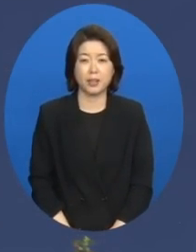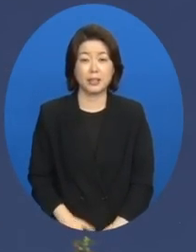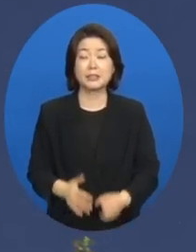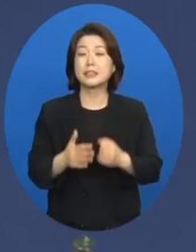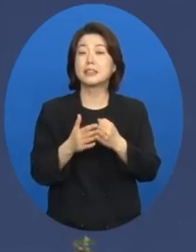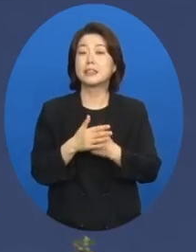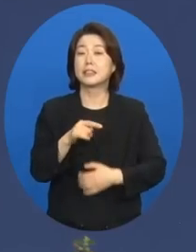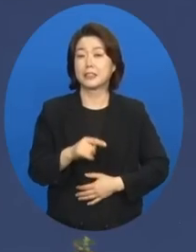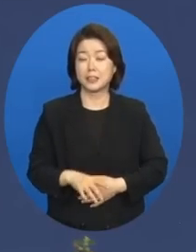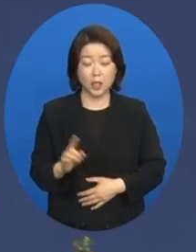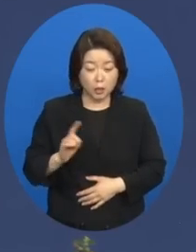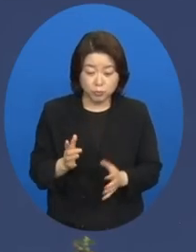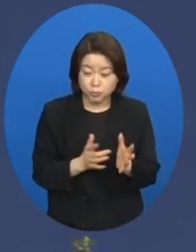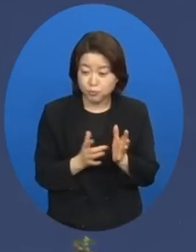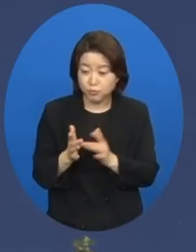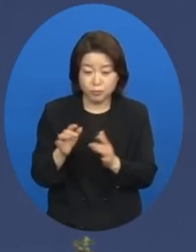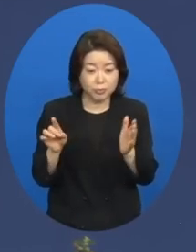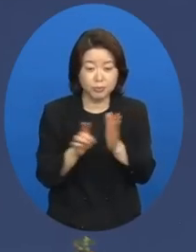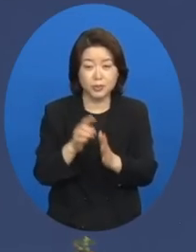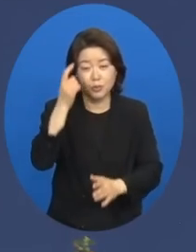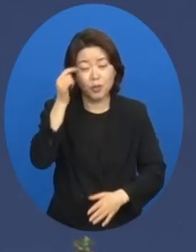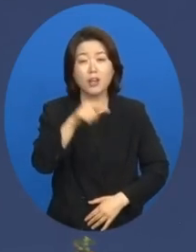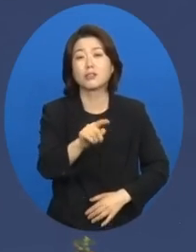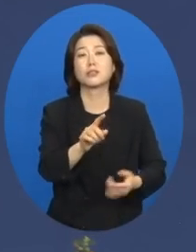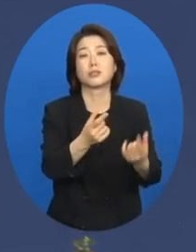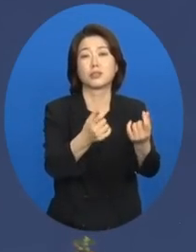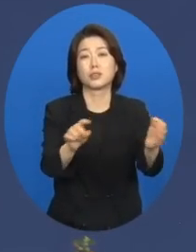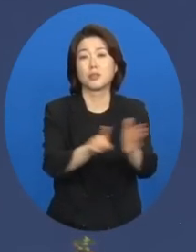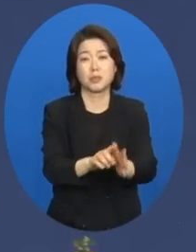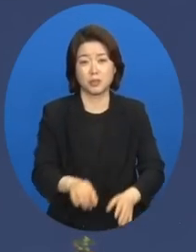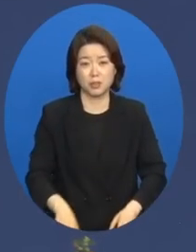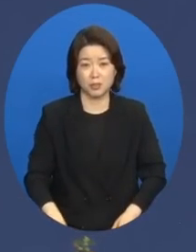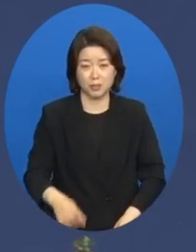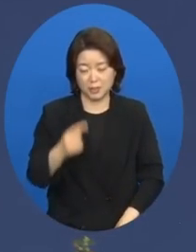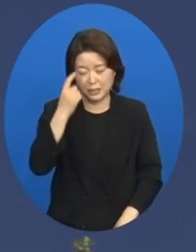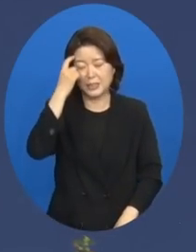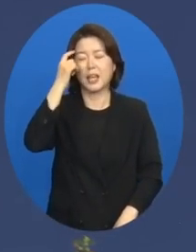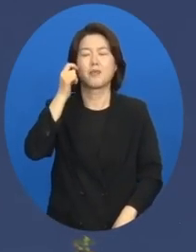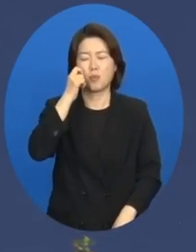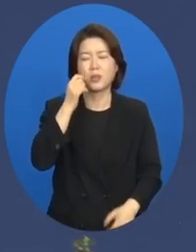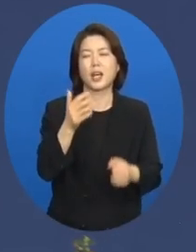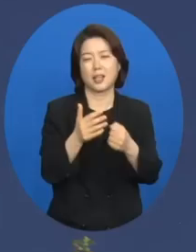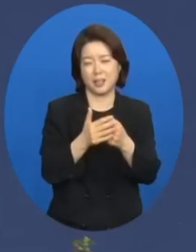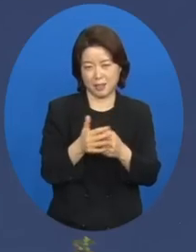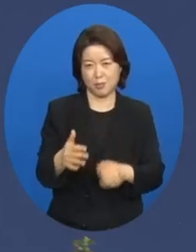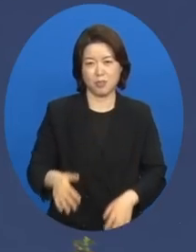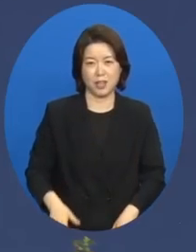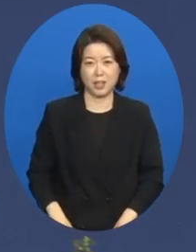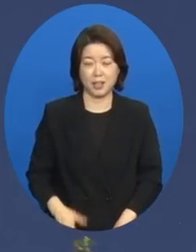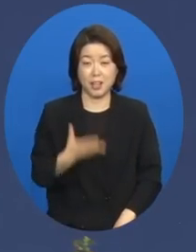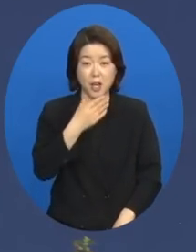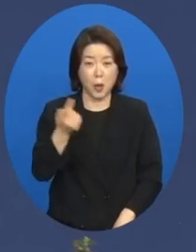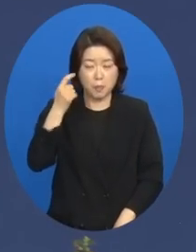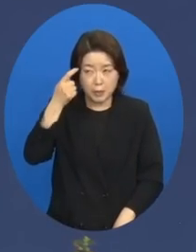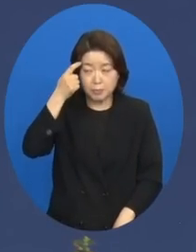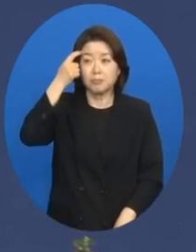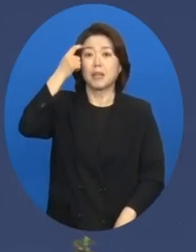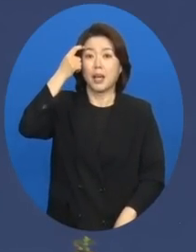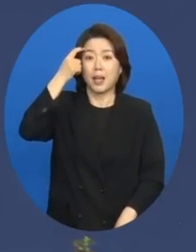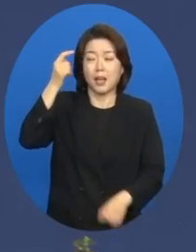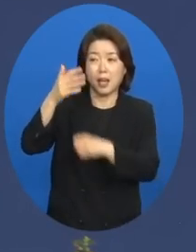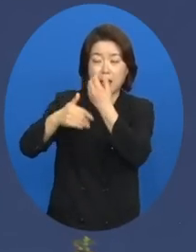그러니까 뭐 예수를 믿는데 그렇게 믿어. 깨닫지 못해서 그래. 그래서 복음을 이 깨닫게 하시는 하나님의